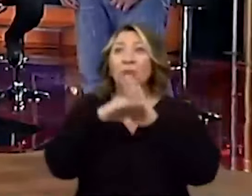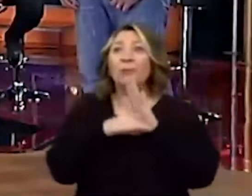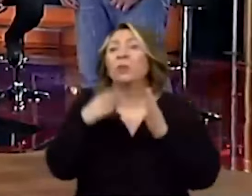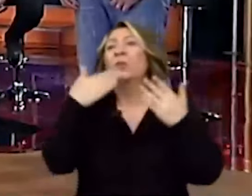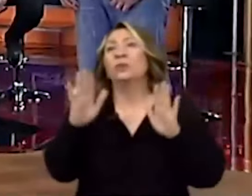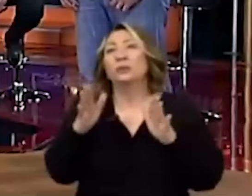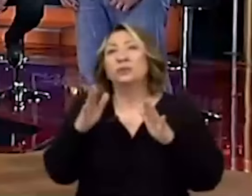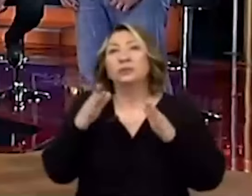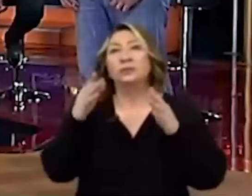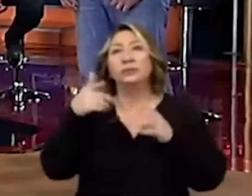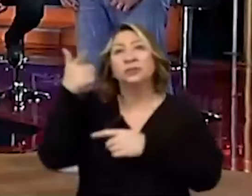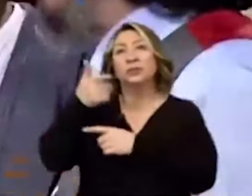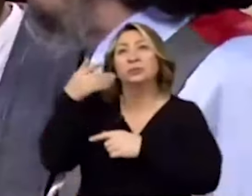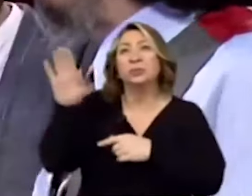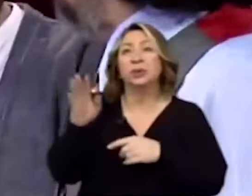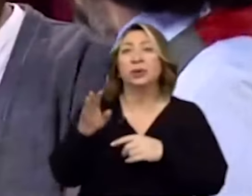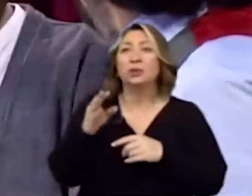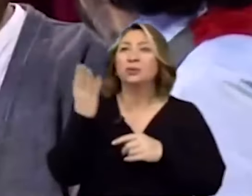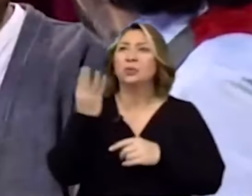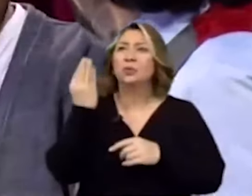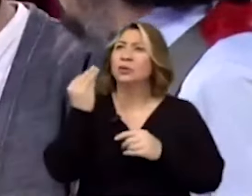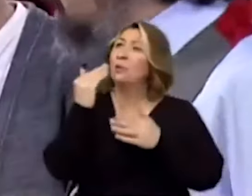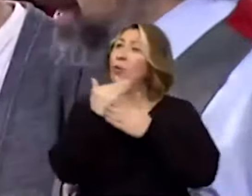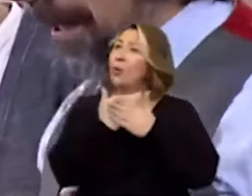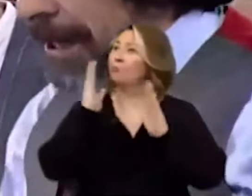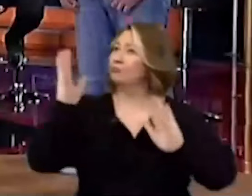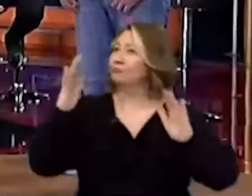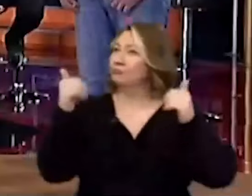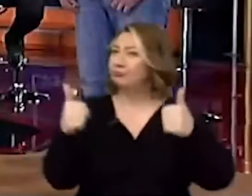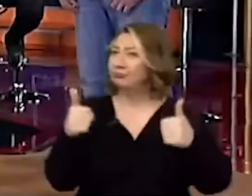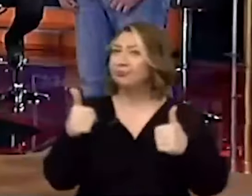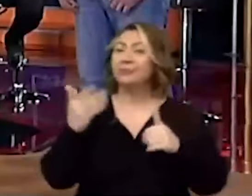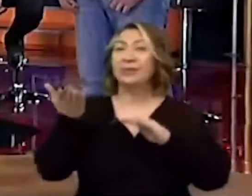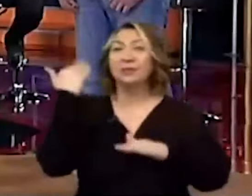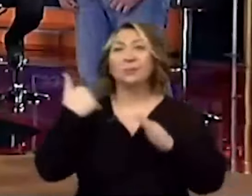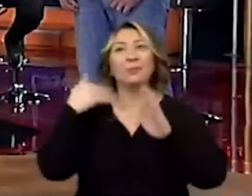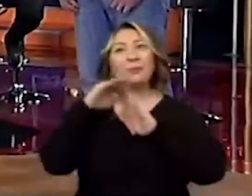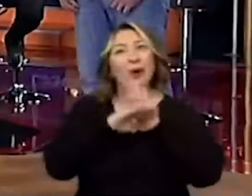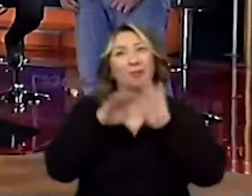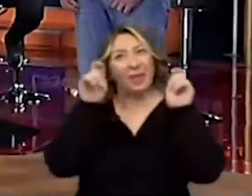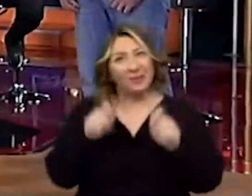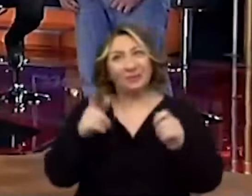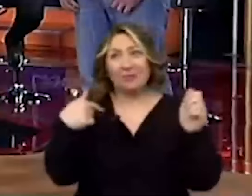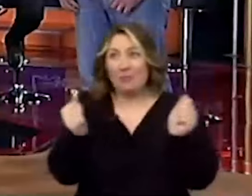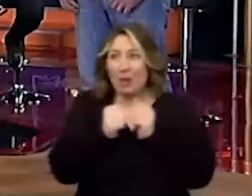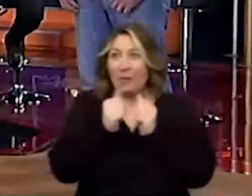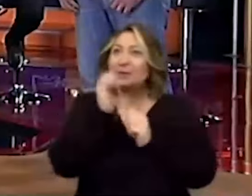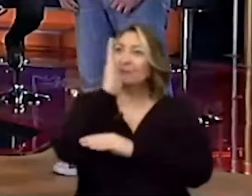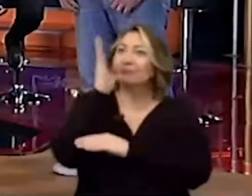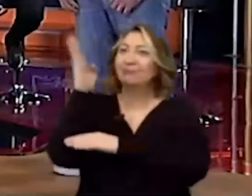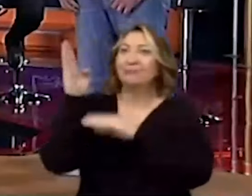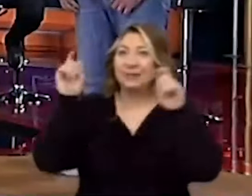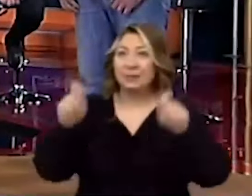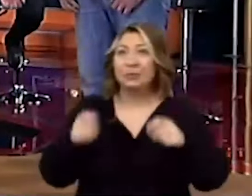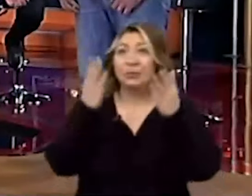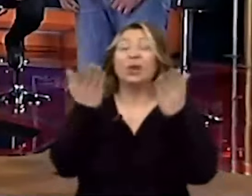yoktu. Sette. Evet, sette. Özlem sette. Çok güzel gidiyor programınız. Teşekkürler. Daha önce bizim programda da yaptığımız ve beraber turnede de yaptığımız